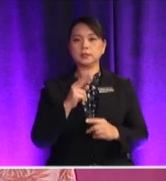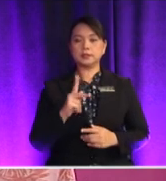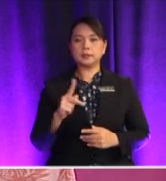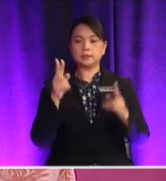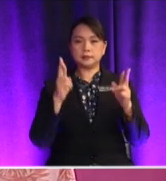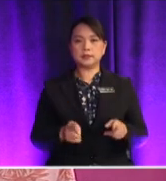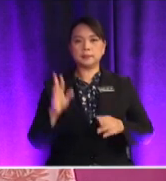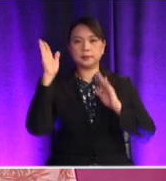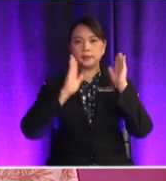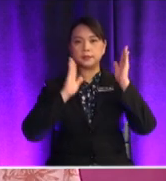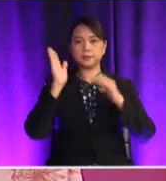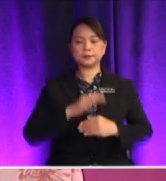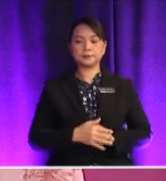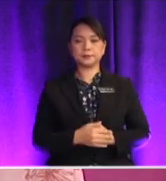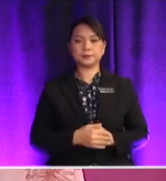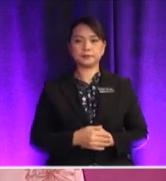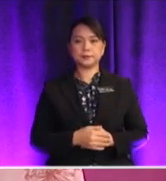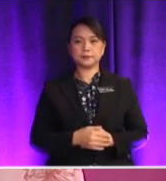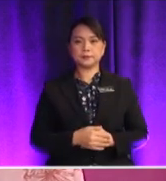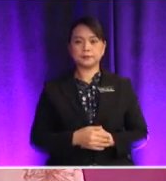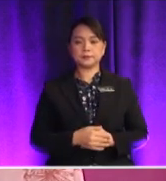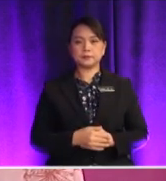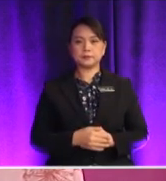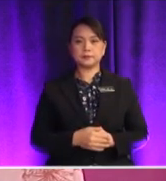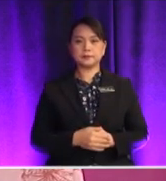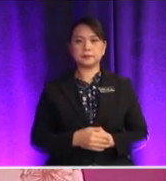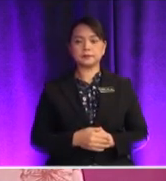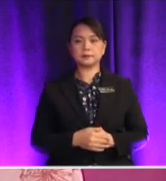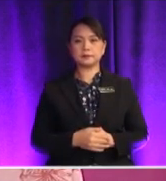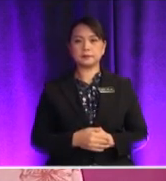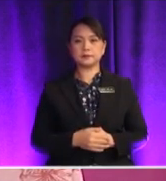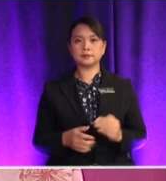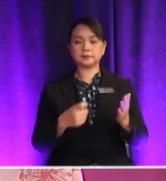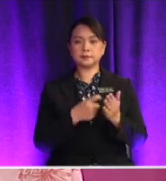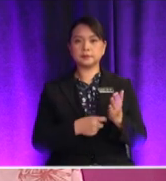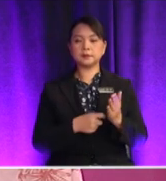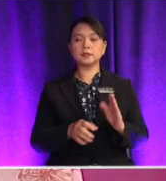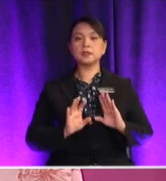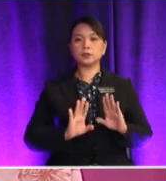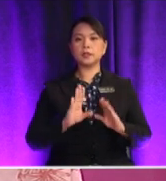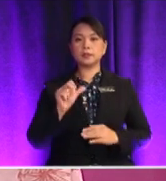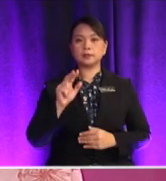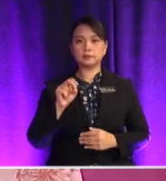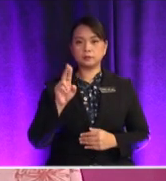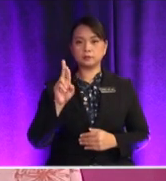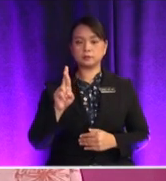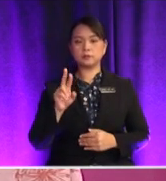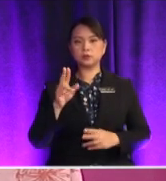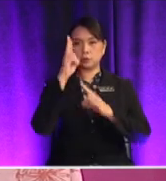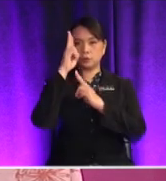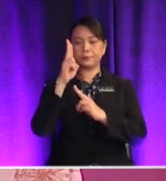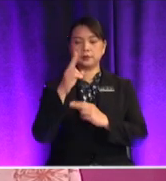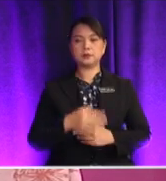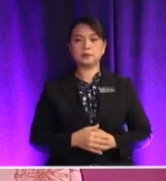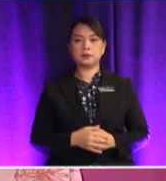keunikan rakyat Malaysia. Malaysia. Okey, yang pertama adalah nilai bertolak ansur untuk menerima menghormati keunikan rakyat